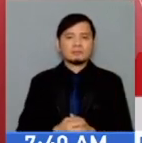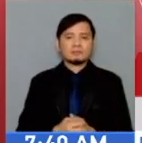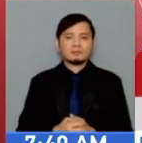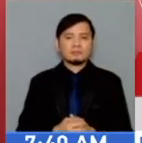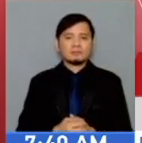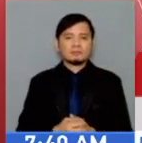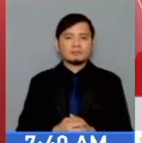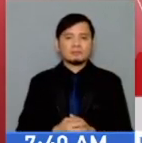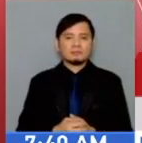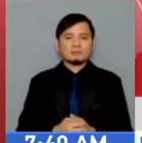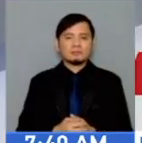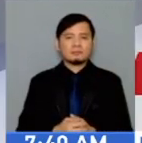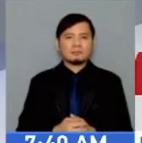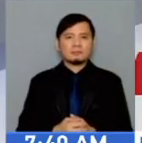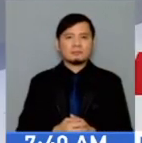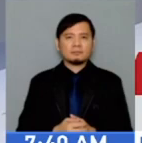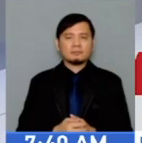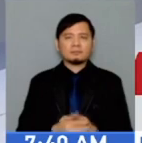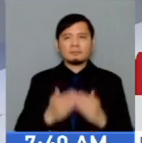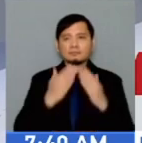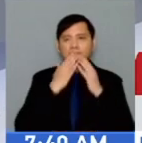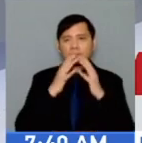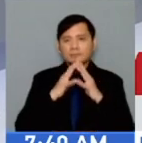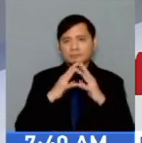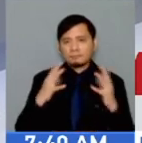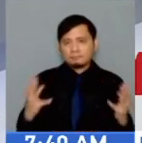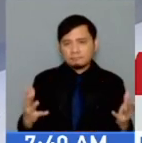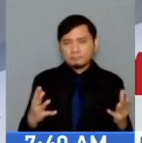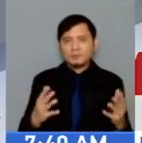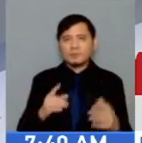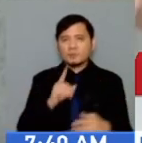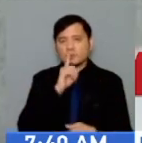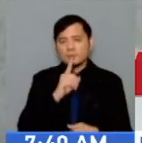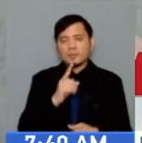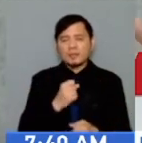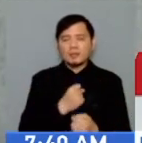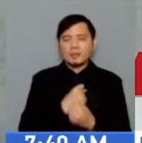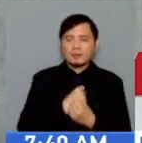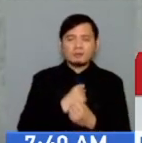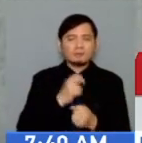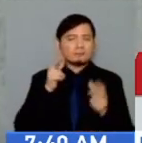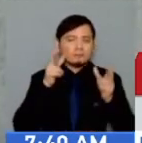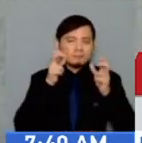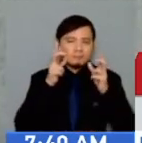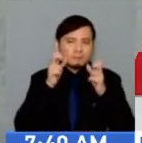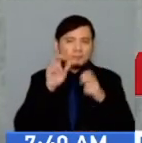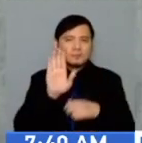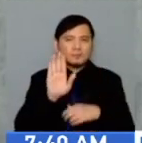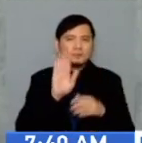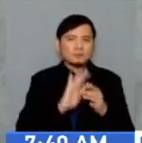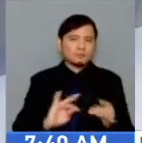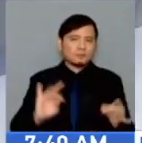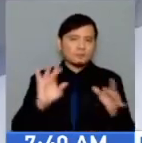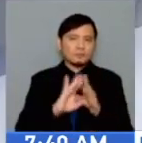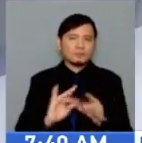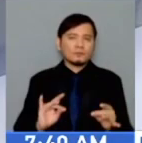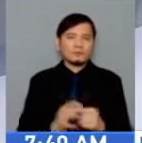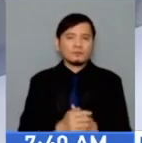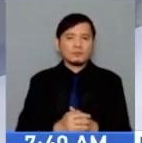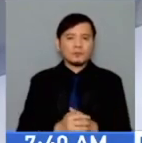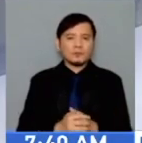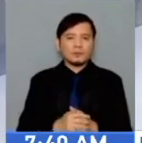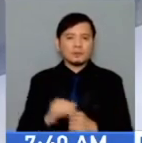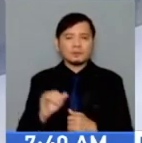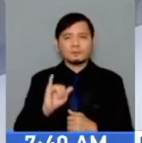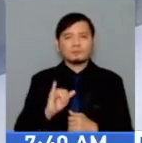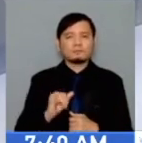Yeah. Maraming salamat po. And we loved hearing about the stories that you've mentioned. At muli po, at taus-pusong pakikiramay